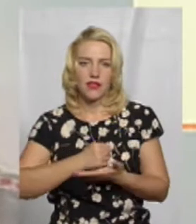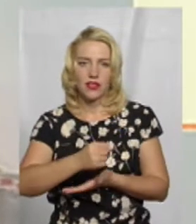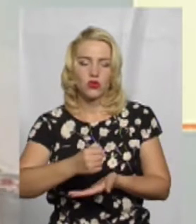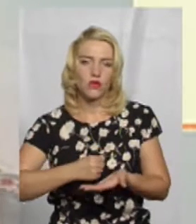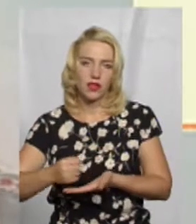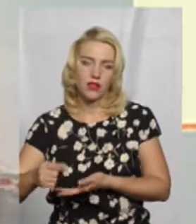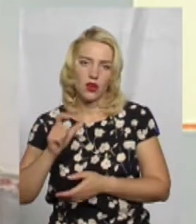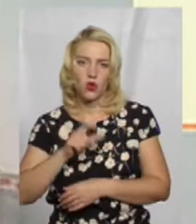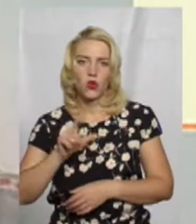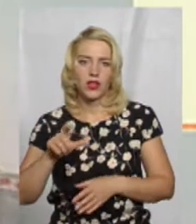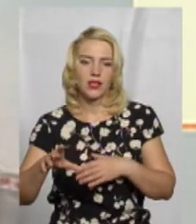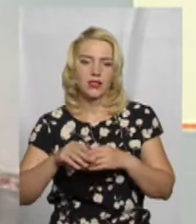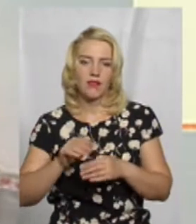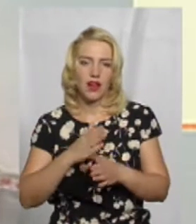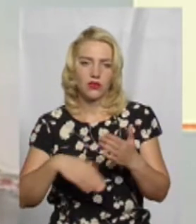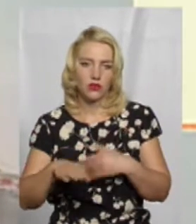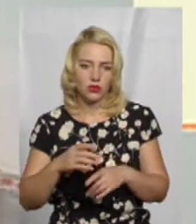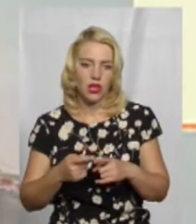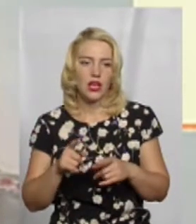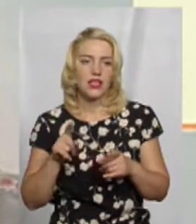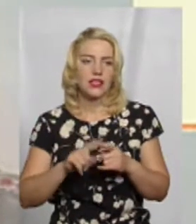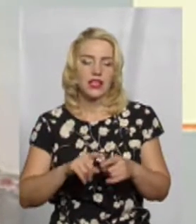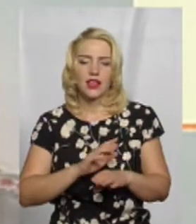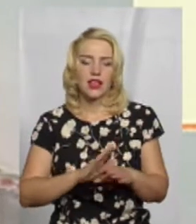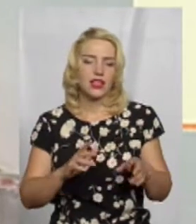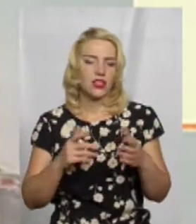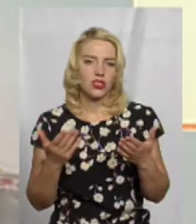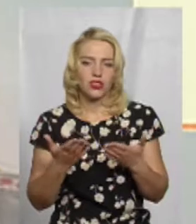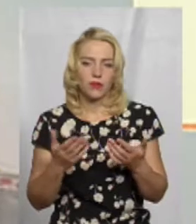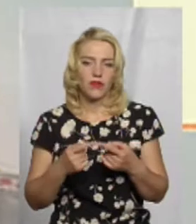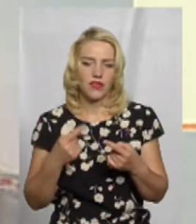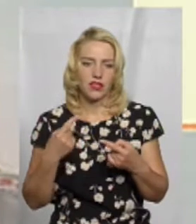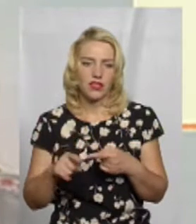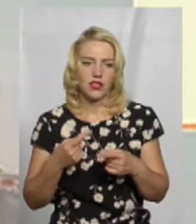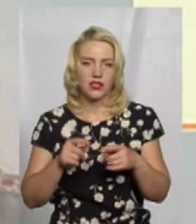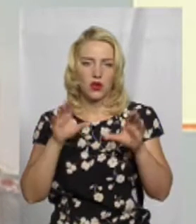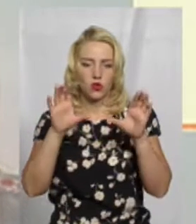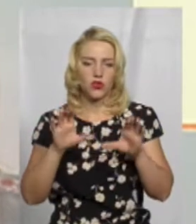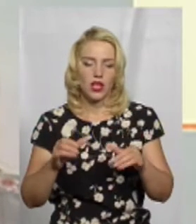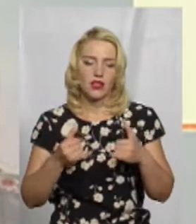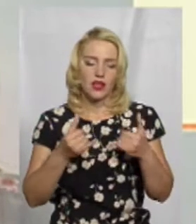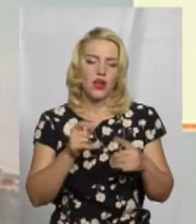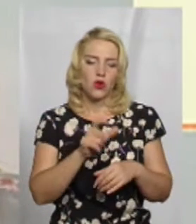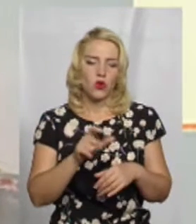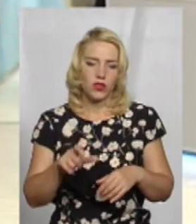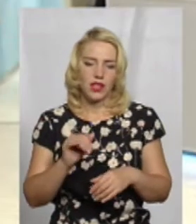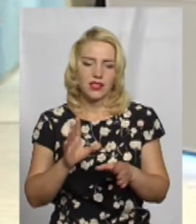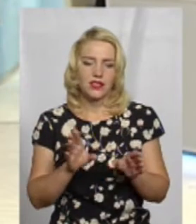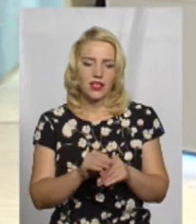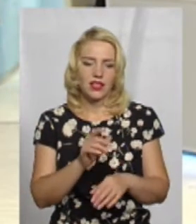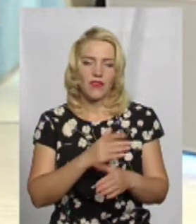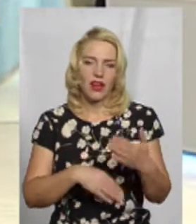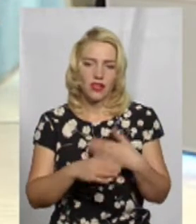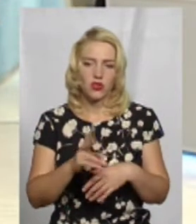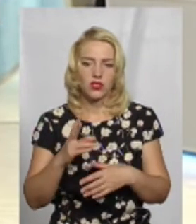інвалідністю. Тобто це нічим не відрізняється ця конституція для людей з інвалідністю і для здорових.